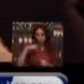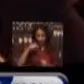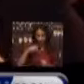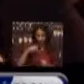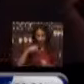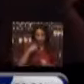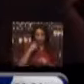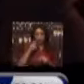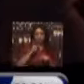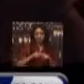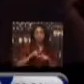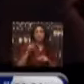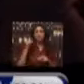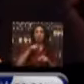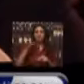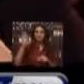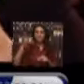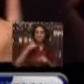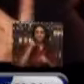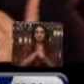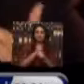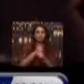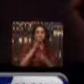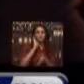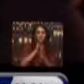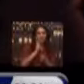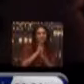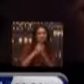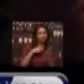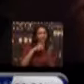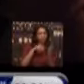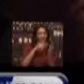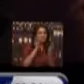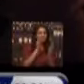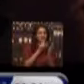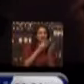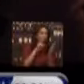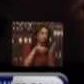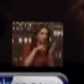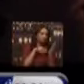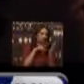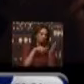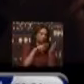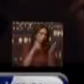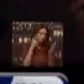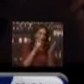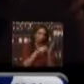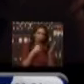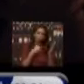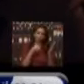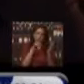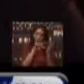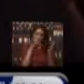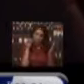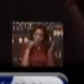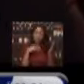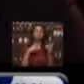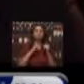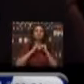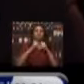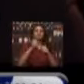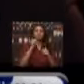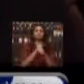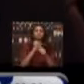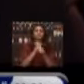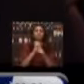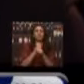دلوقتي بتعرض عليا حاجات كتيرة بقراها، حاجة تعجبني، زي مثلا